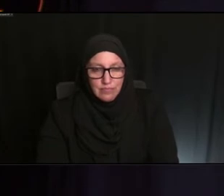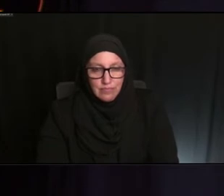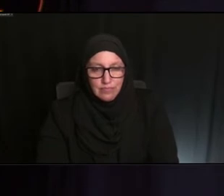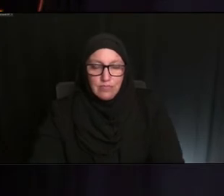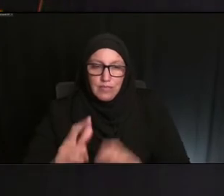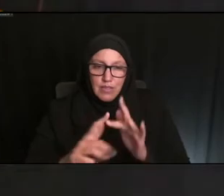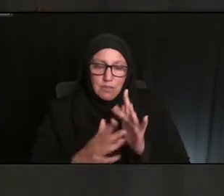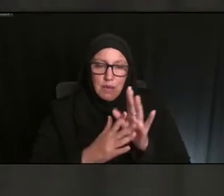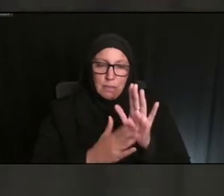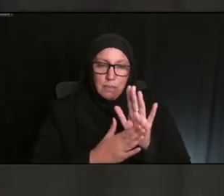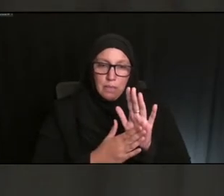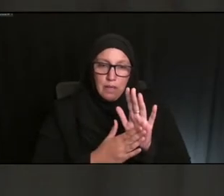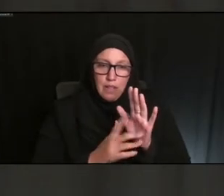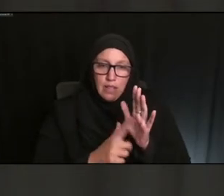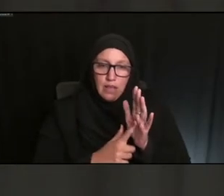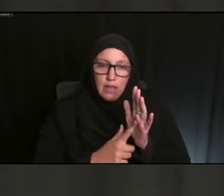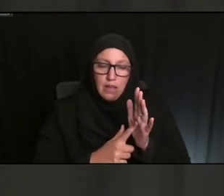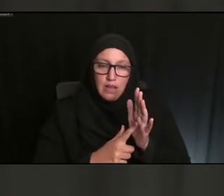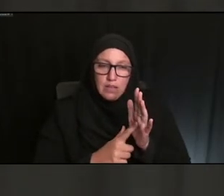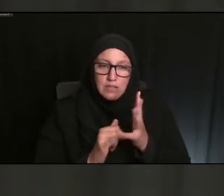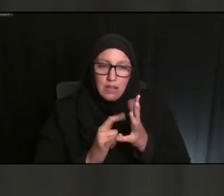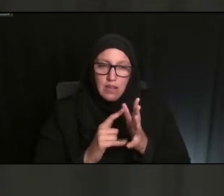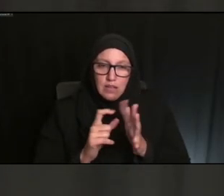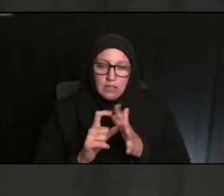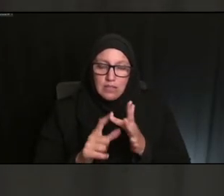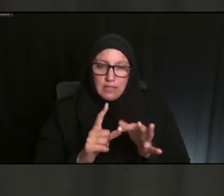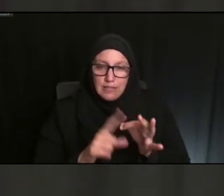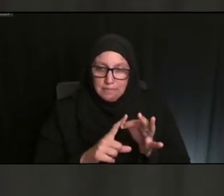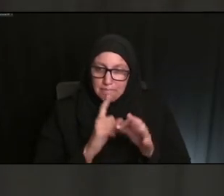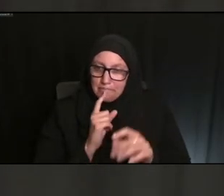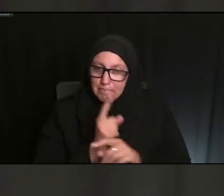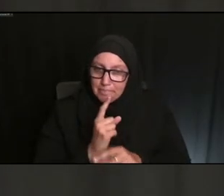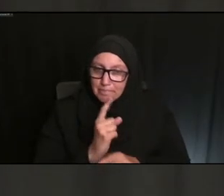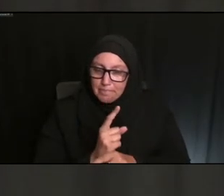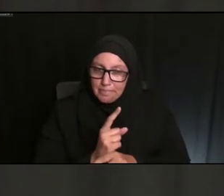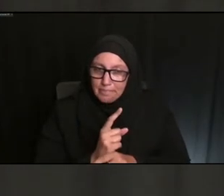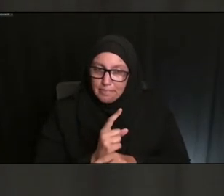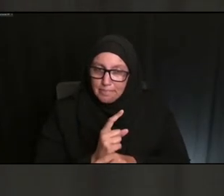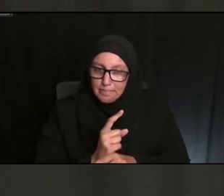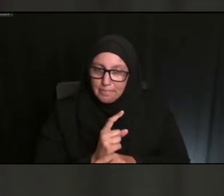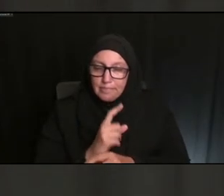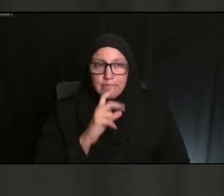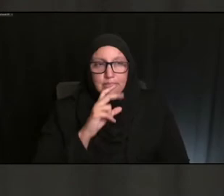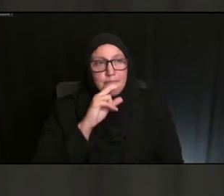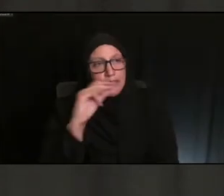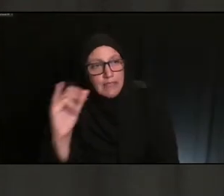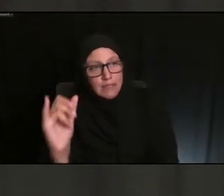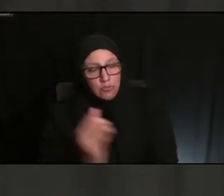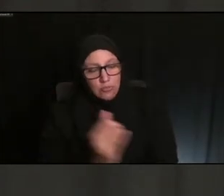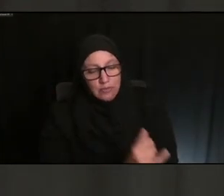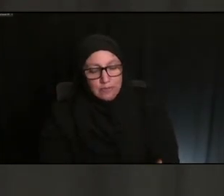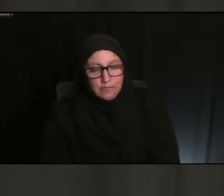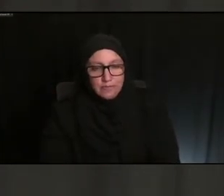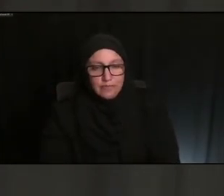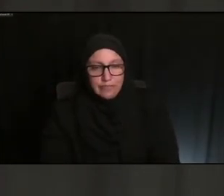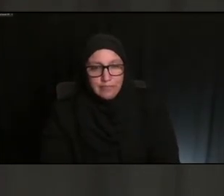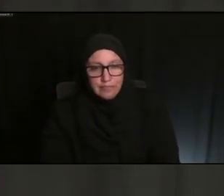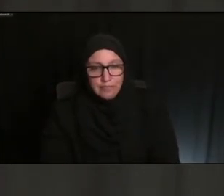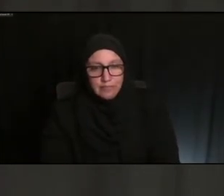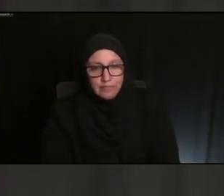that says this hadith. It's narrated, but he's the one speaking. He says, دَخَلْتُ عَلَىٰ أَبِي الْعَبَّاسِ